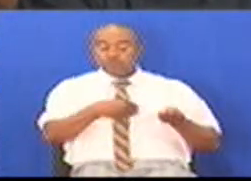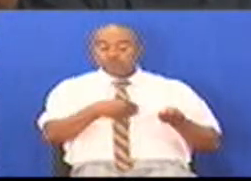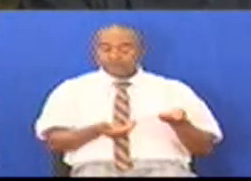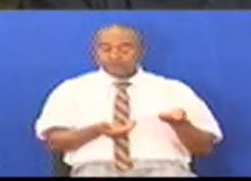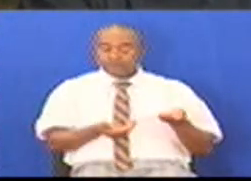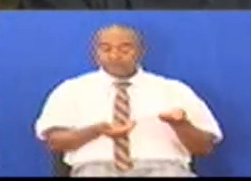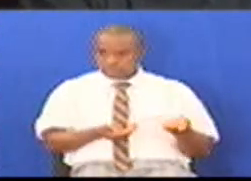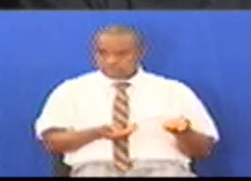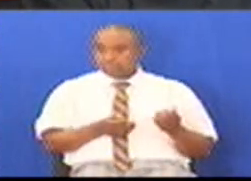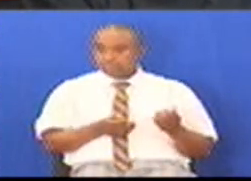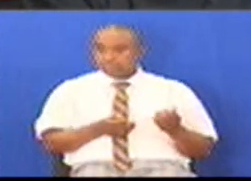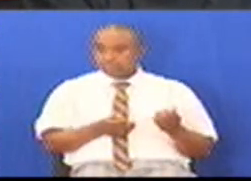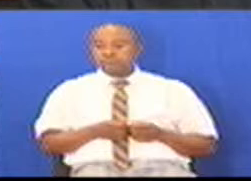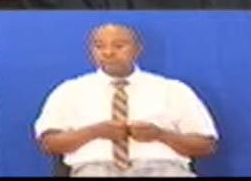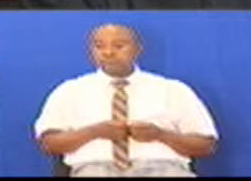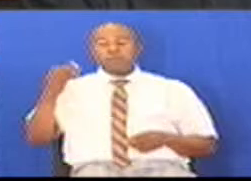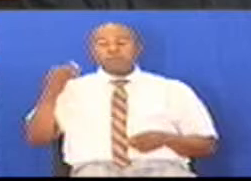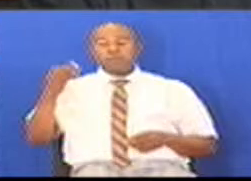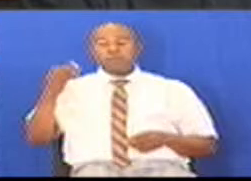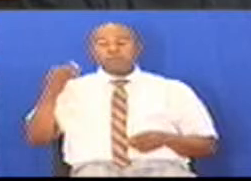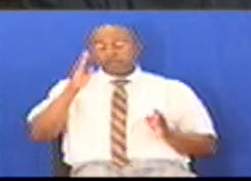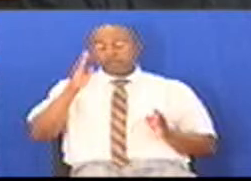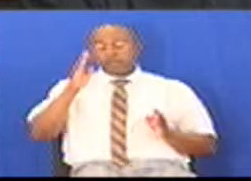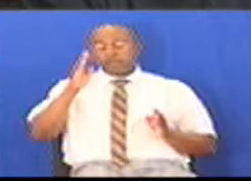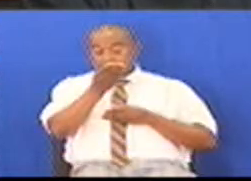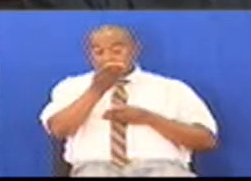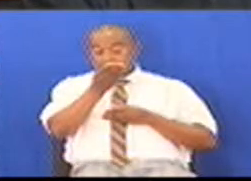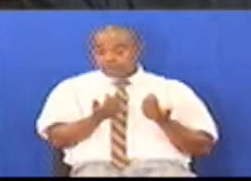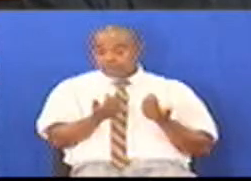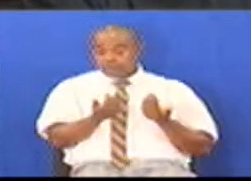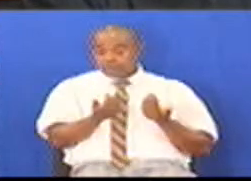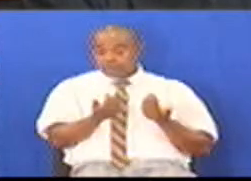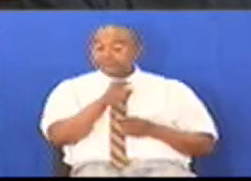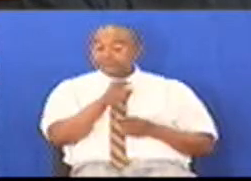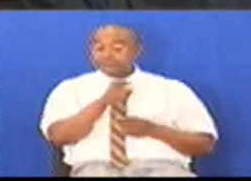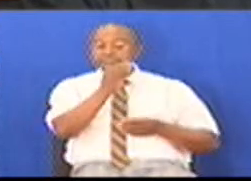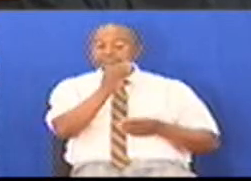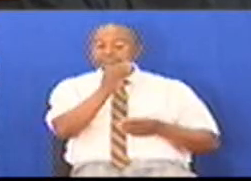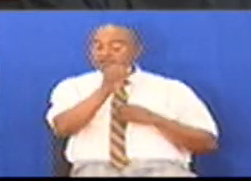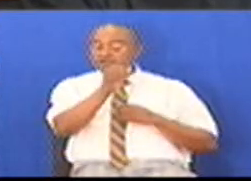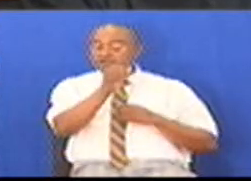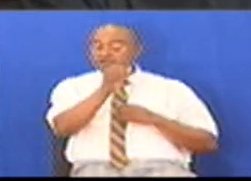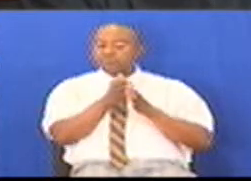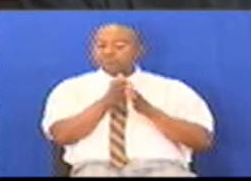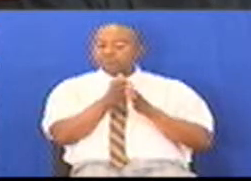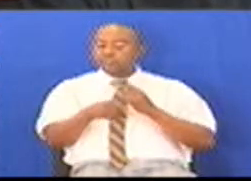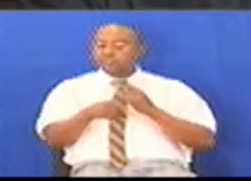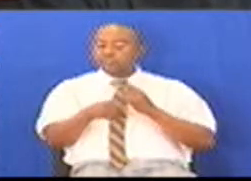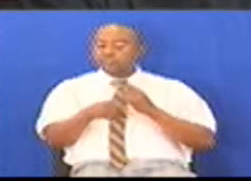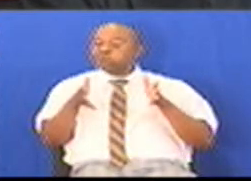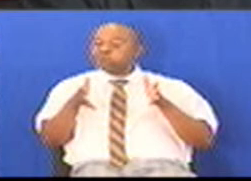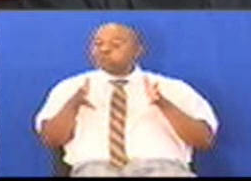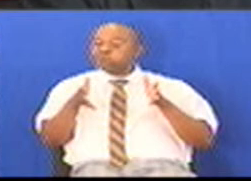njia za kuchochea ukuaji wa uchumi. Hotuba ya hali ya uchumi imebainisha shughuli za kiuchumi ambazo zimechangia kwa kiasi kikubwa kwenye ukuaji wa pato la